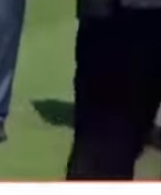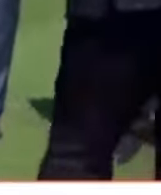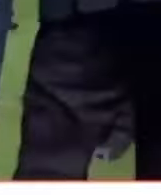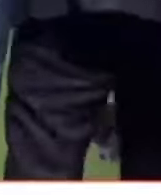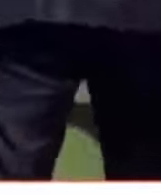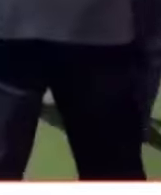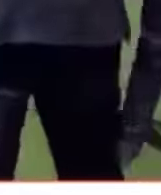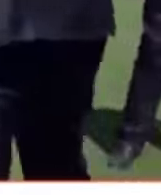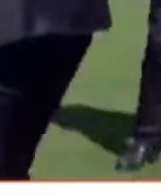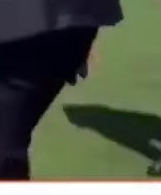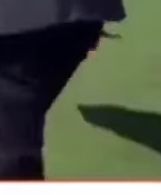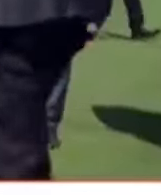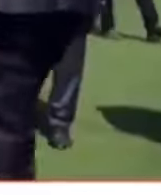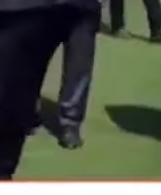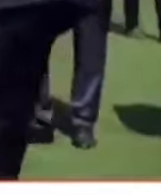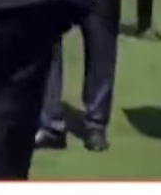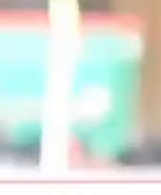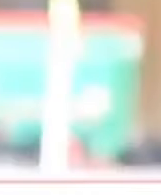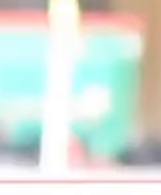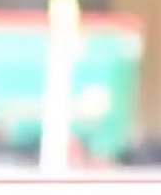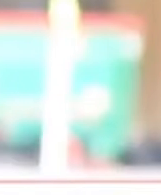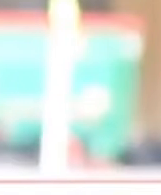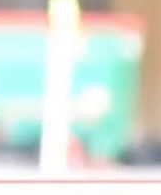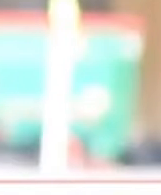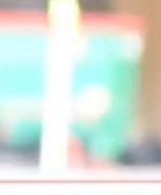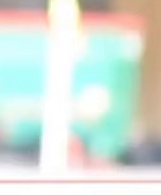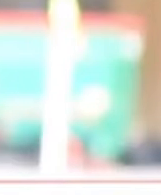kibadde kirabika bulungi.